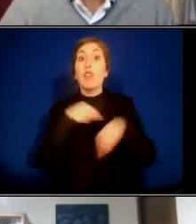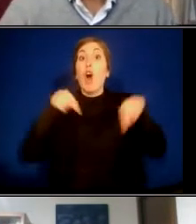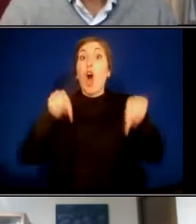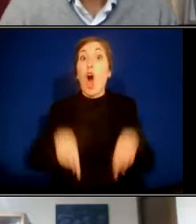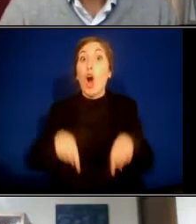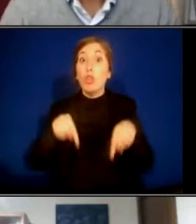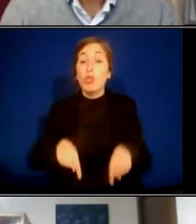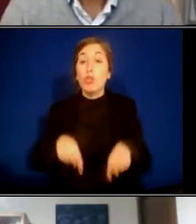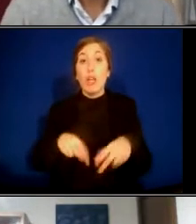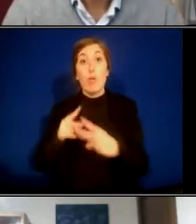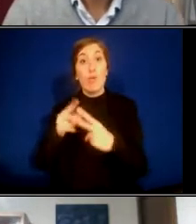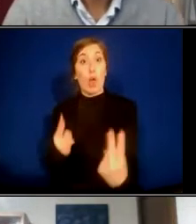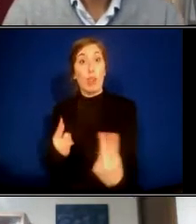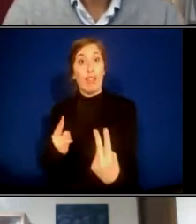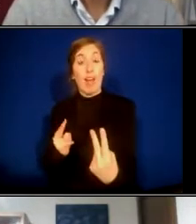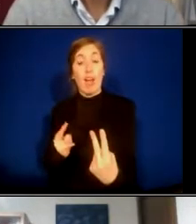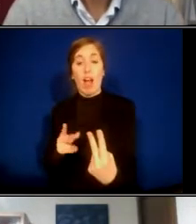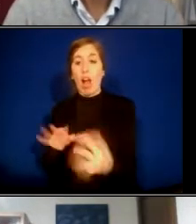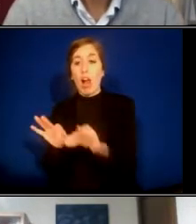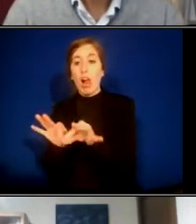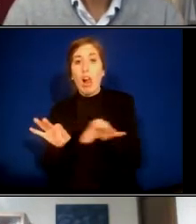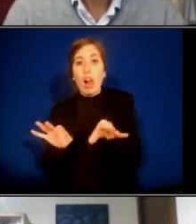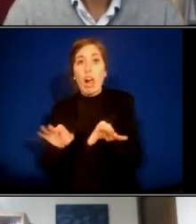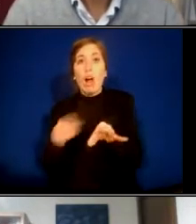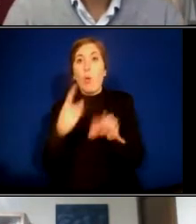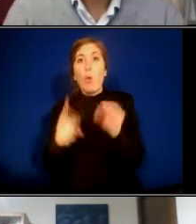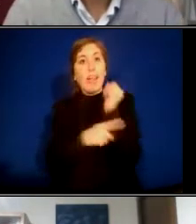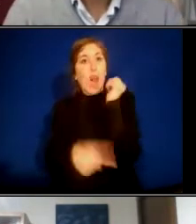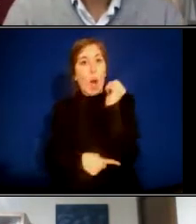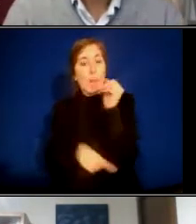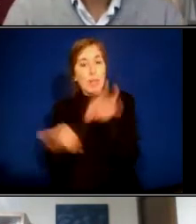dalla frontiera, circa un chilometro più avanti, c'è un campo